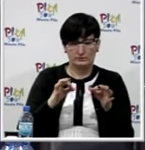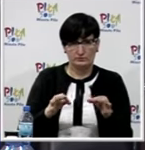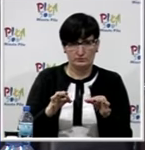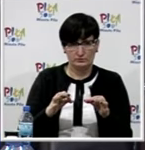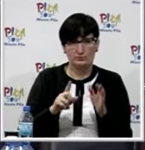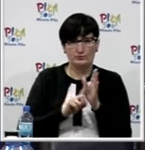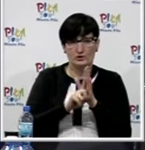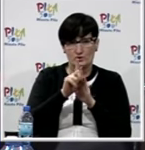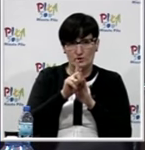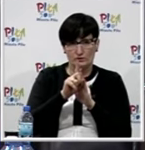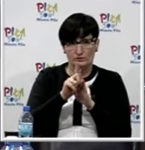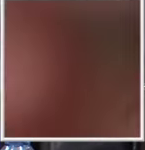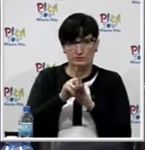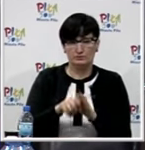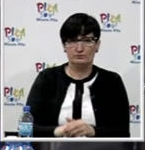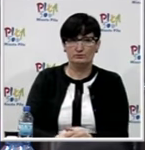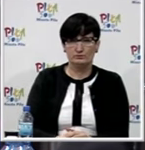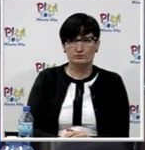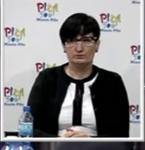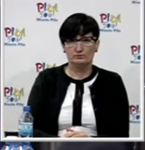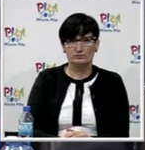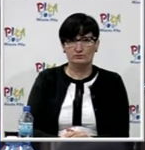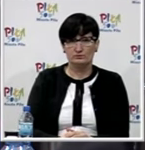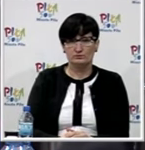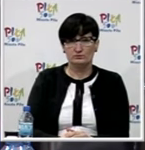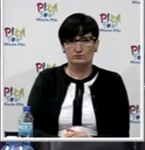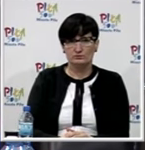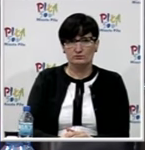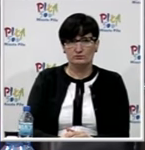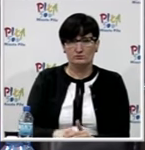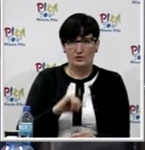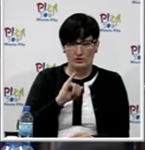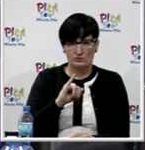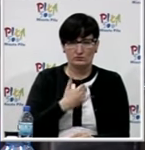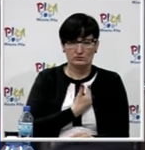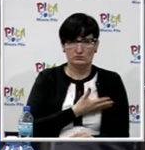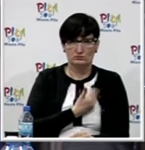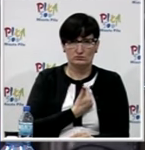tego dofinansowania i wątpliwości co do tego, że